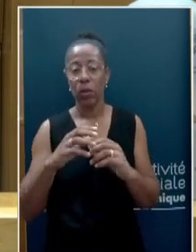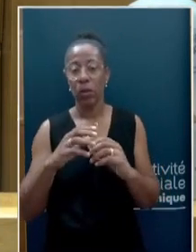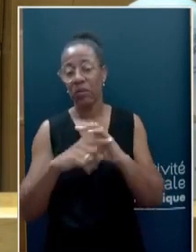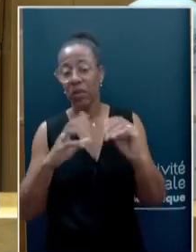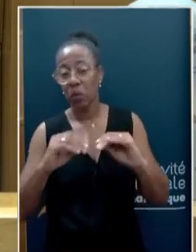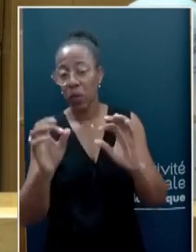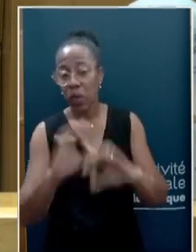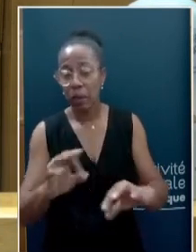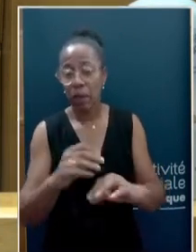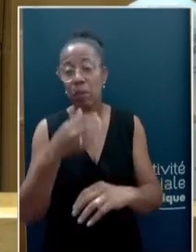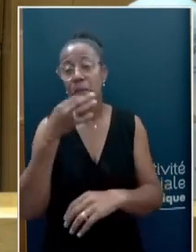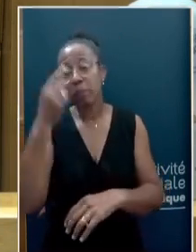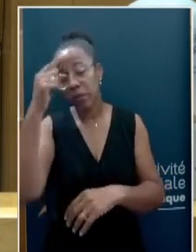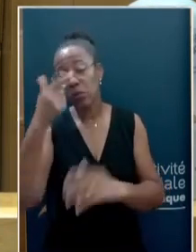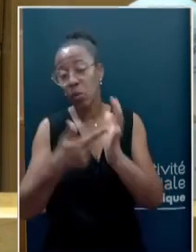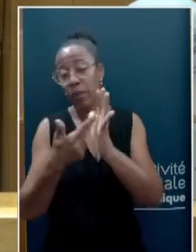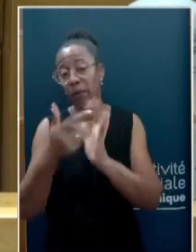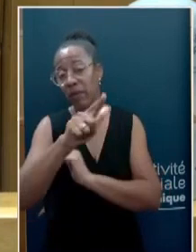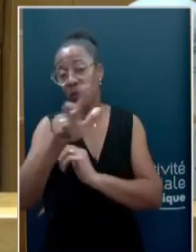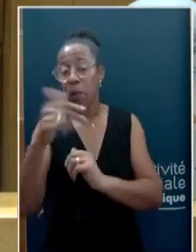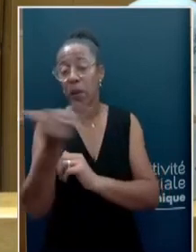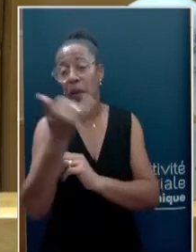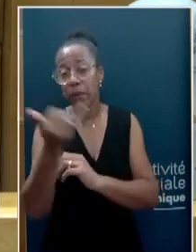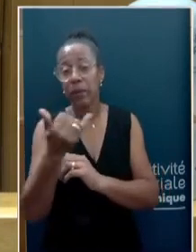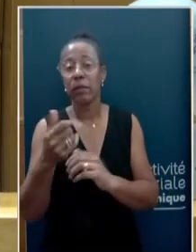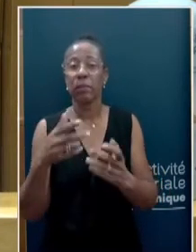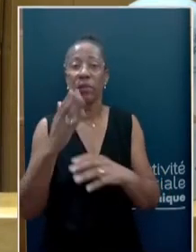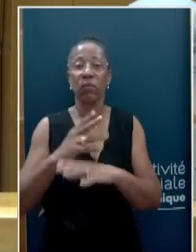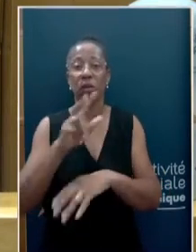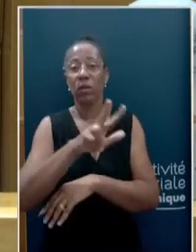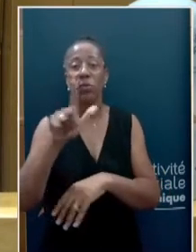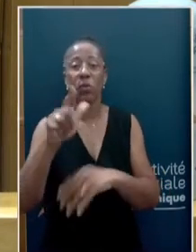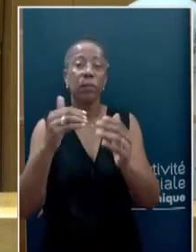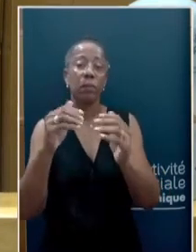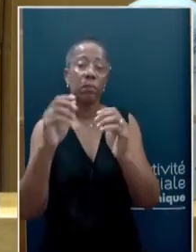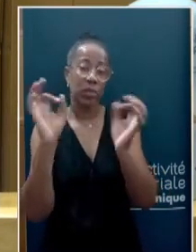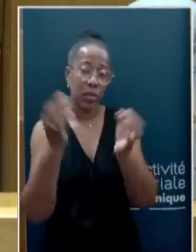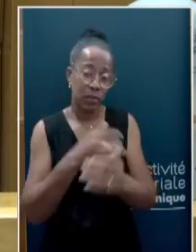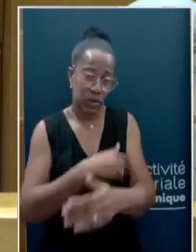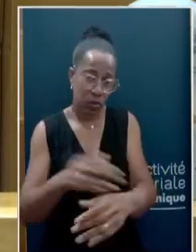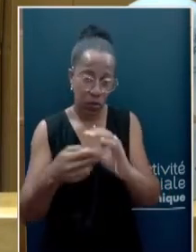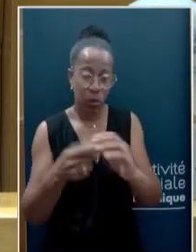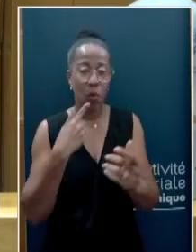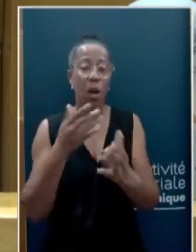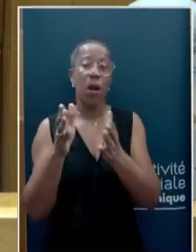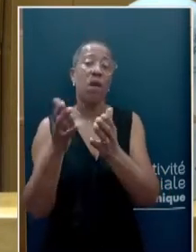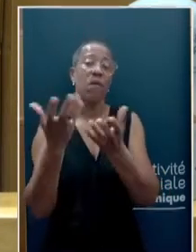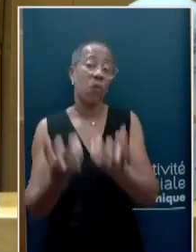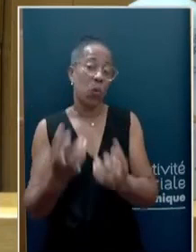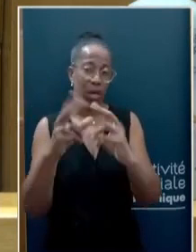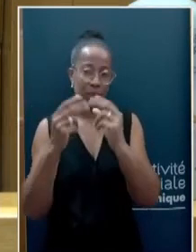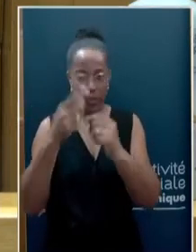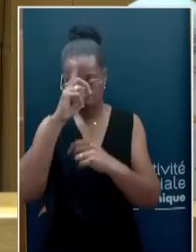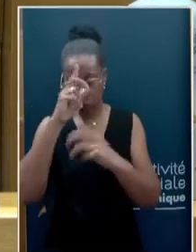millions, donc vous baissez à 32 millions. Je veux une explication. Parce que, dans le même temps, dans les grands programmes,